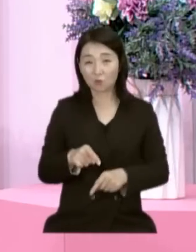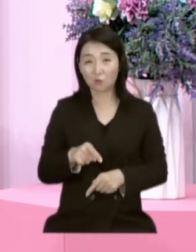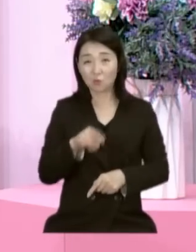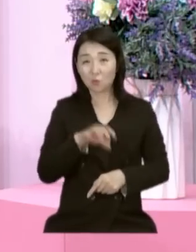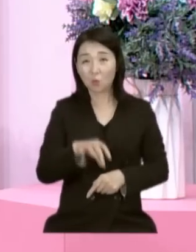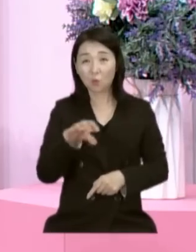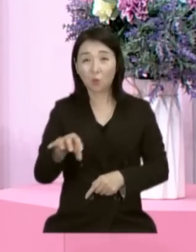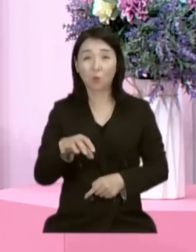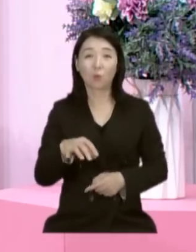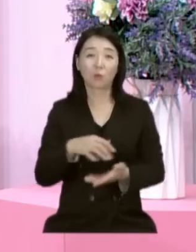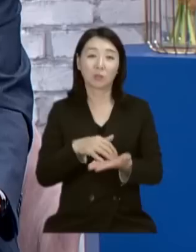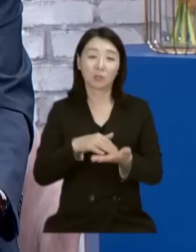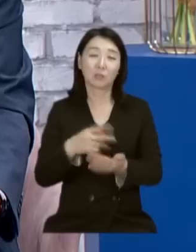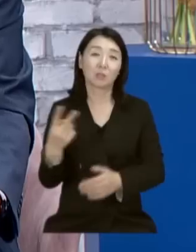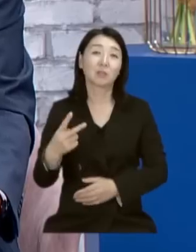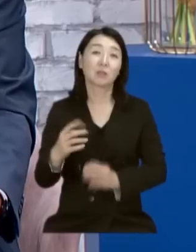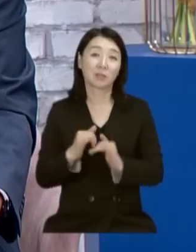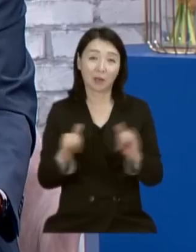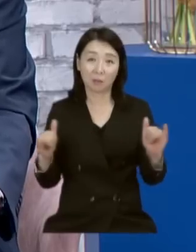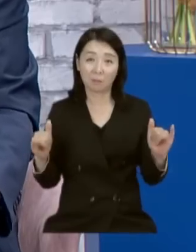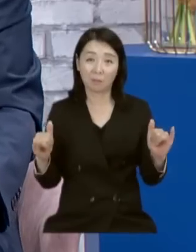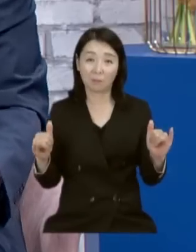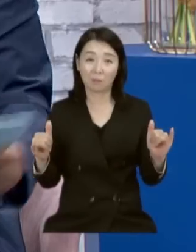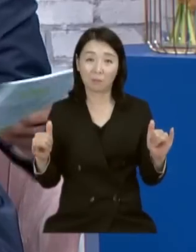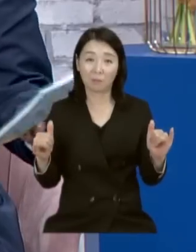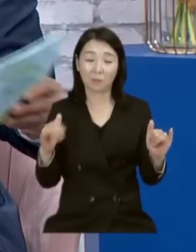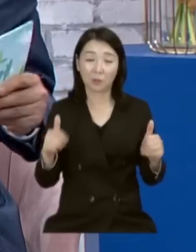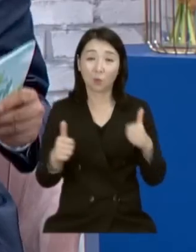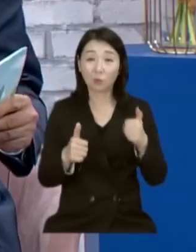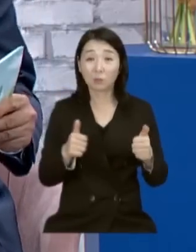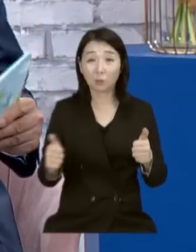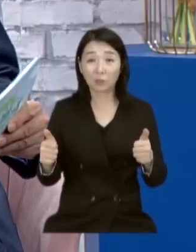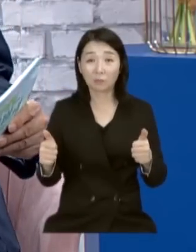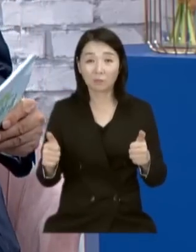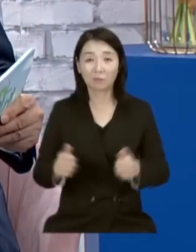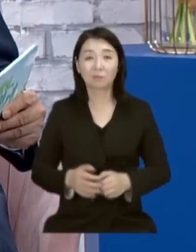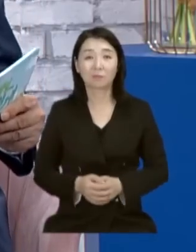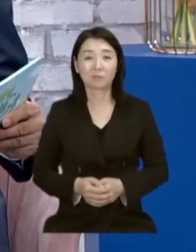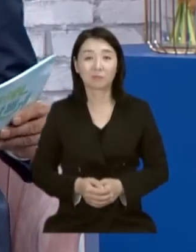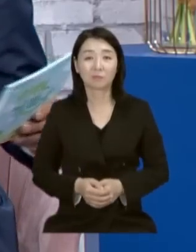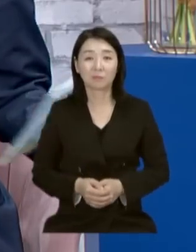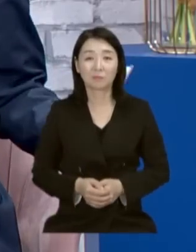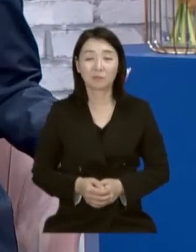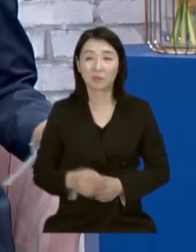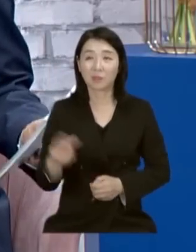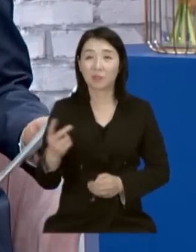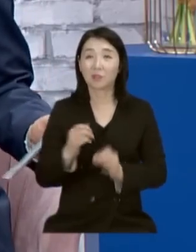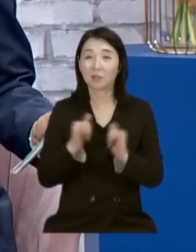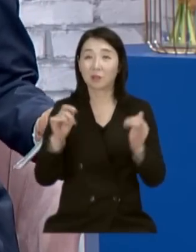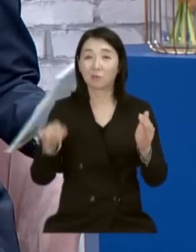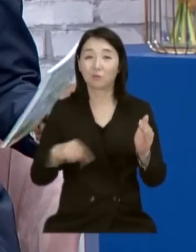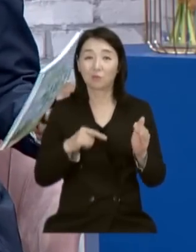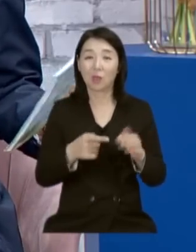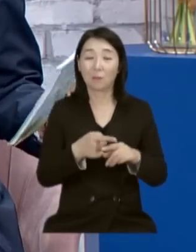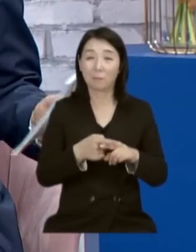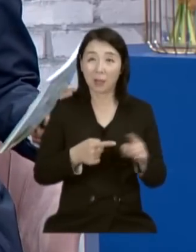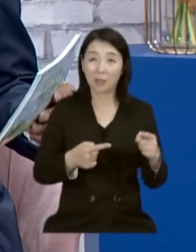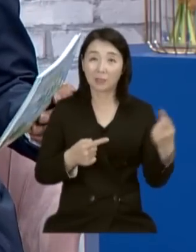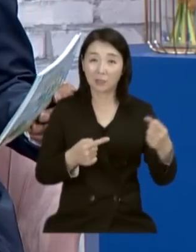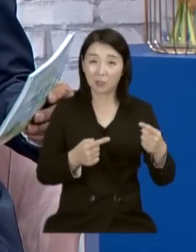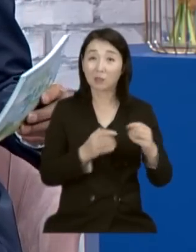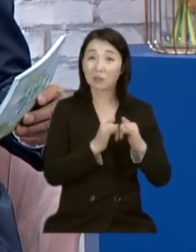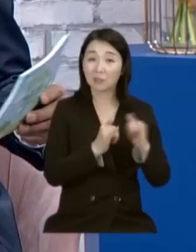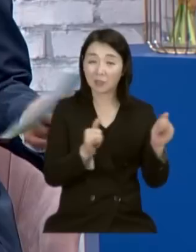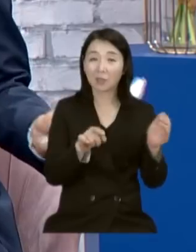한 2천 명 정도 이렇게. 어우, 거기에서 50대 50. 예, 그렇습니다. 2천 명 직원 중에 반 1천